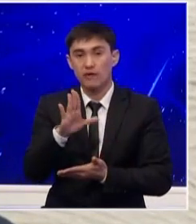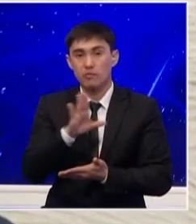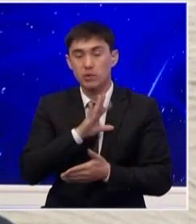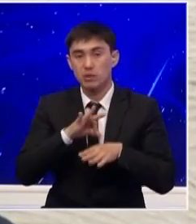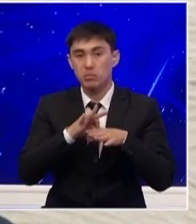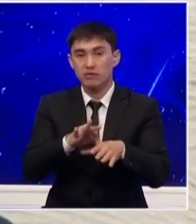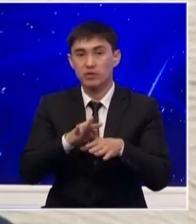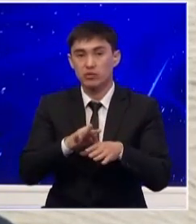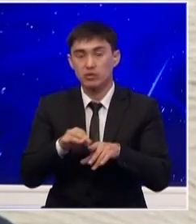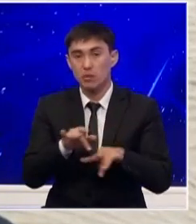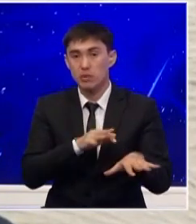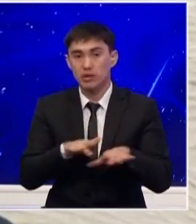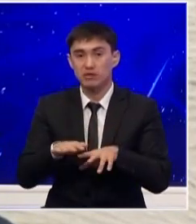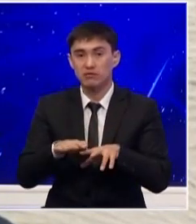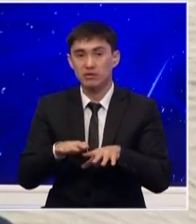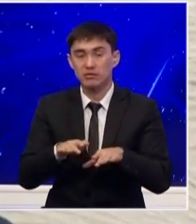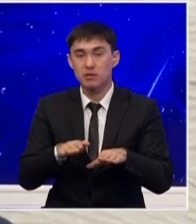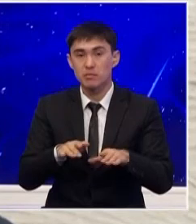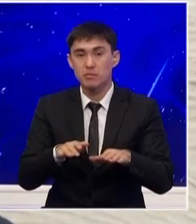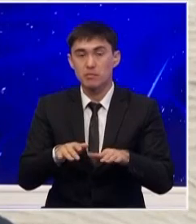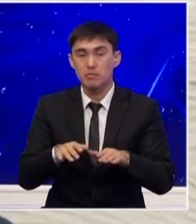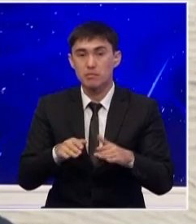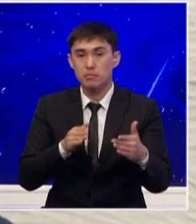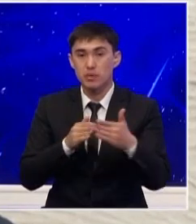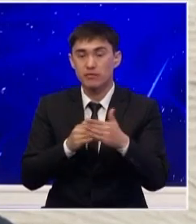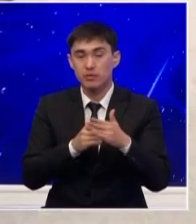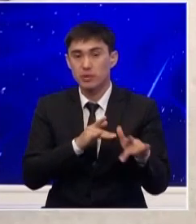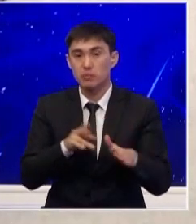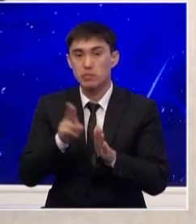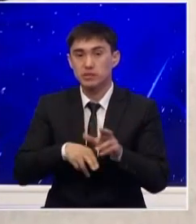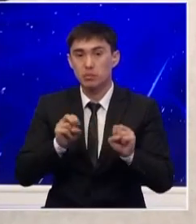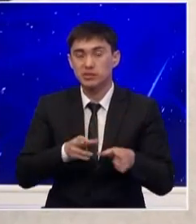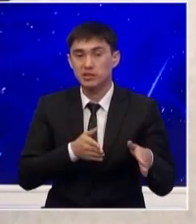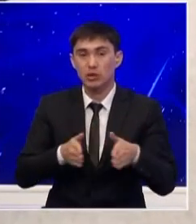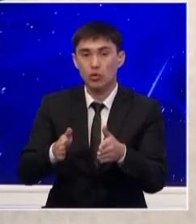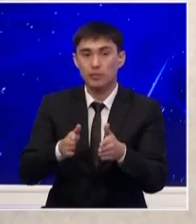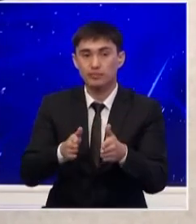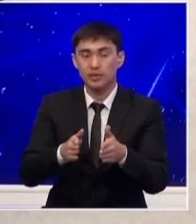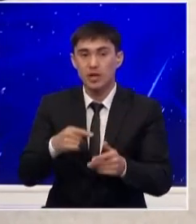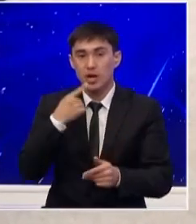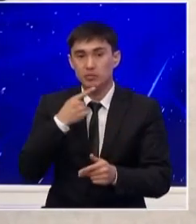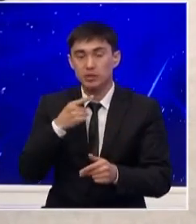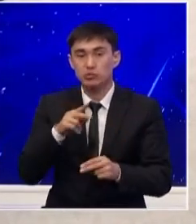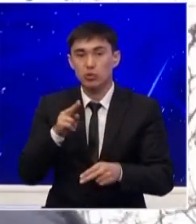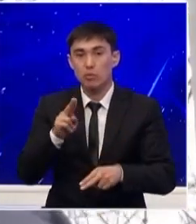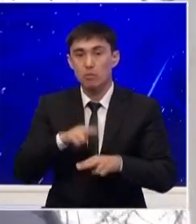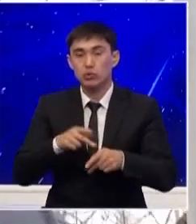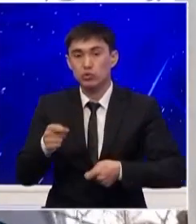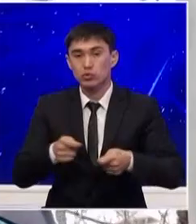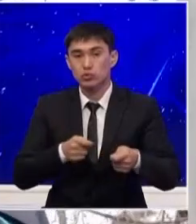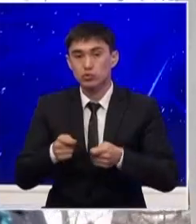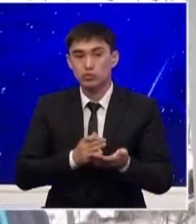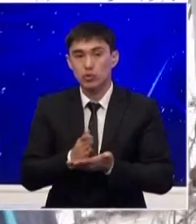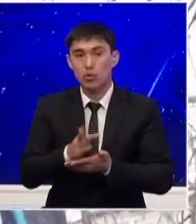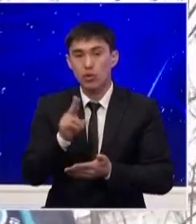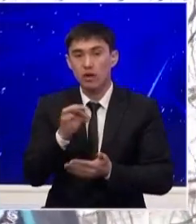Кунаев было проведено оперативно-профилактическое мероприятие «Безопасная дорога». Отметим, во взводе патрульной службы управления полиции